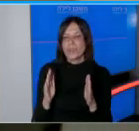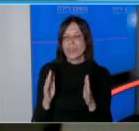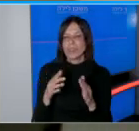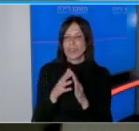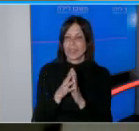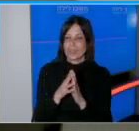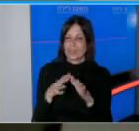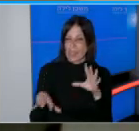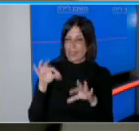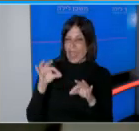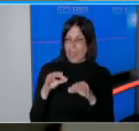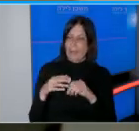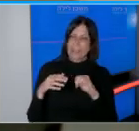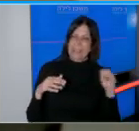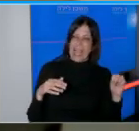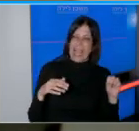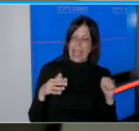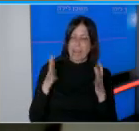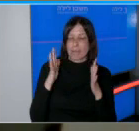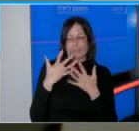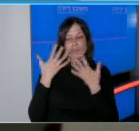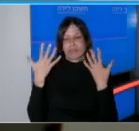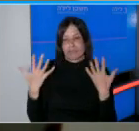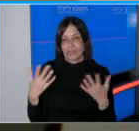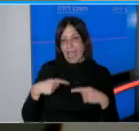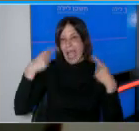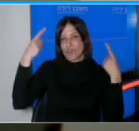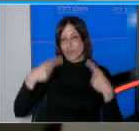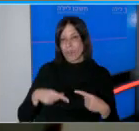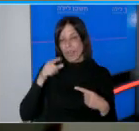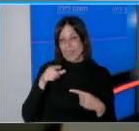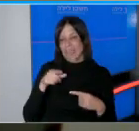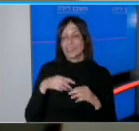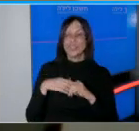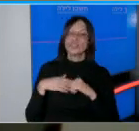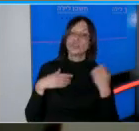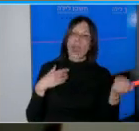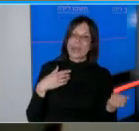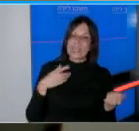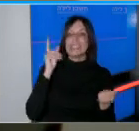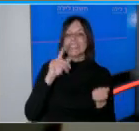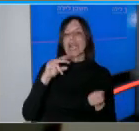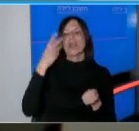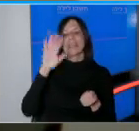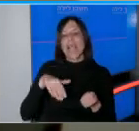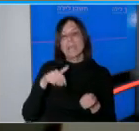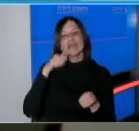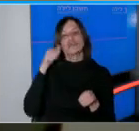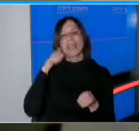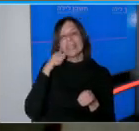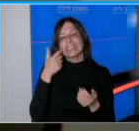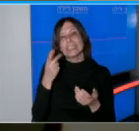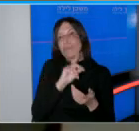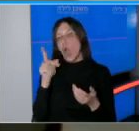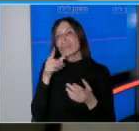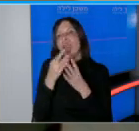בנבחריו המזרחיים הפכה להיות כל כך מוחלטת, שהיום כשאתה שמאלני, אתה צריך להיות גם אשכנזי, כי אחרת אתה